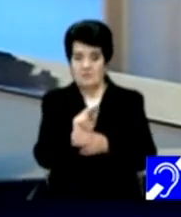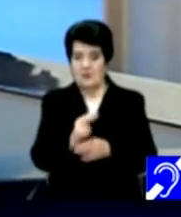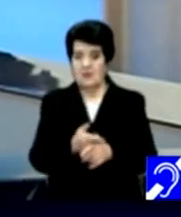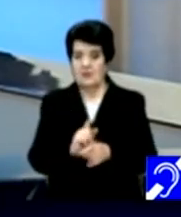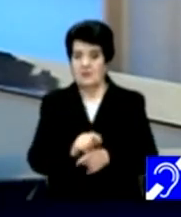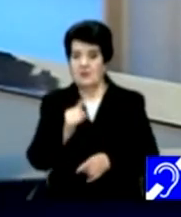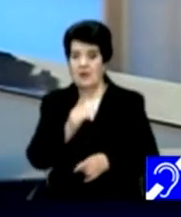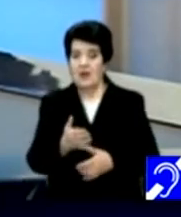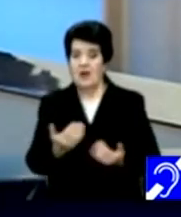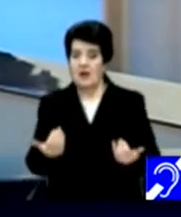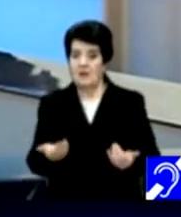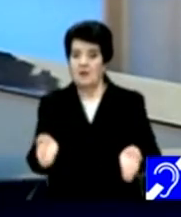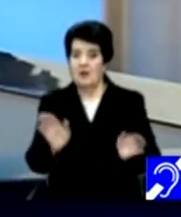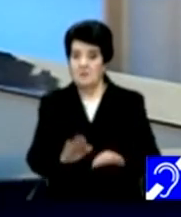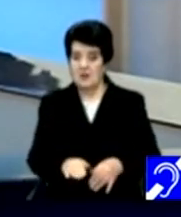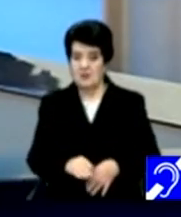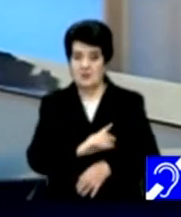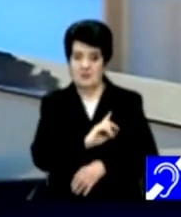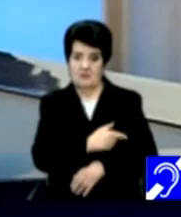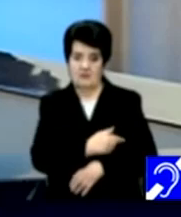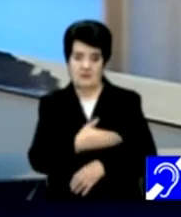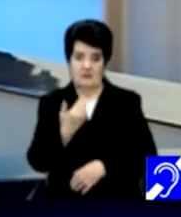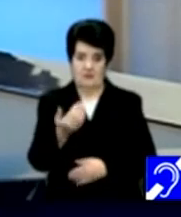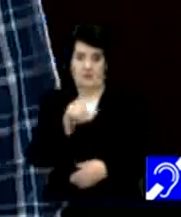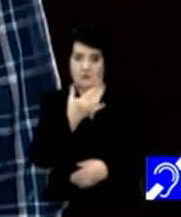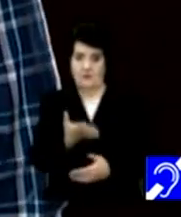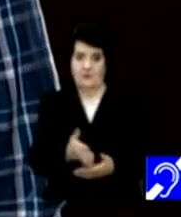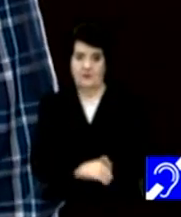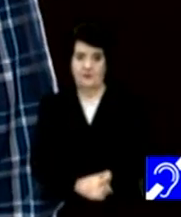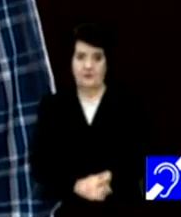chin pentru cei puțini rămași în sistemul de sănătate.